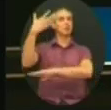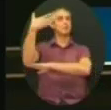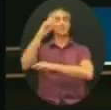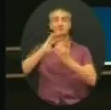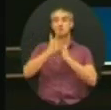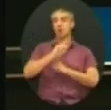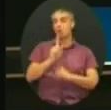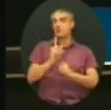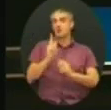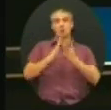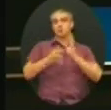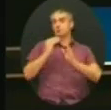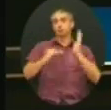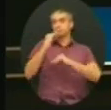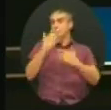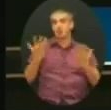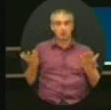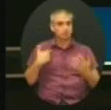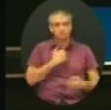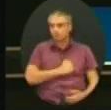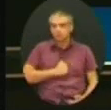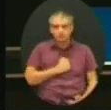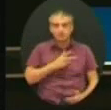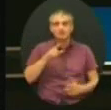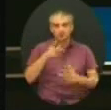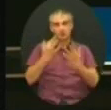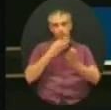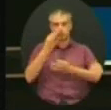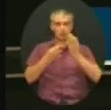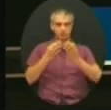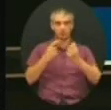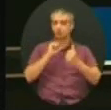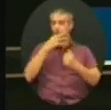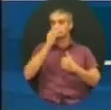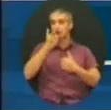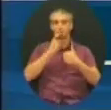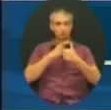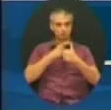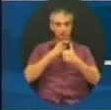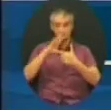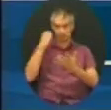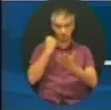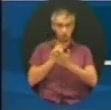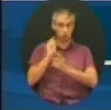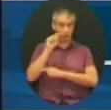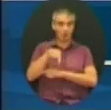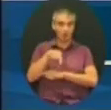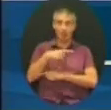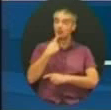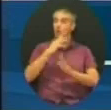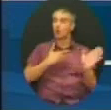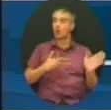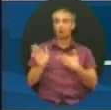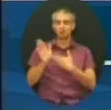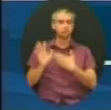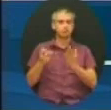ולא בית המשפט העליון. לצערי הרב, יש כאן כמה שאלות. יש שאלה ראשונה, הם אישרו הגעה, אמרו שהכל